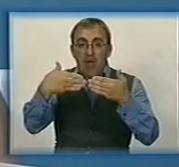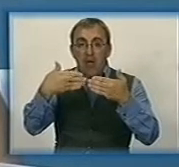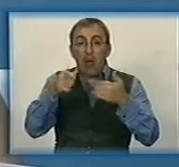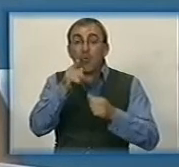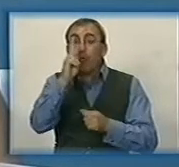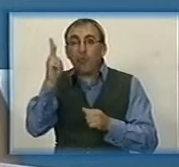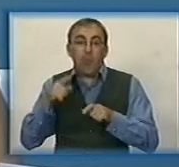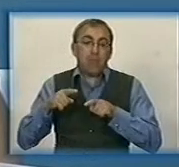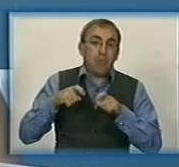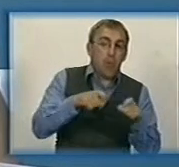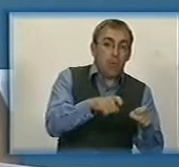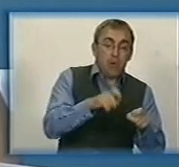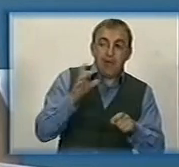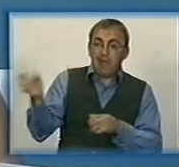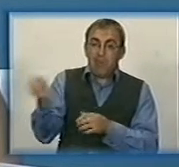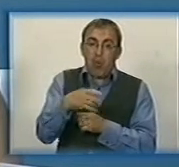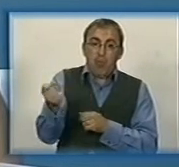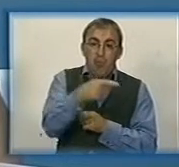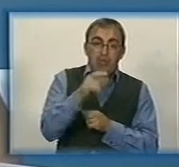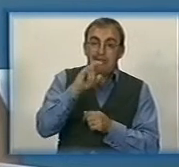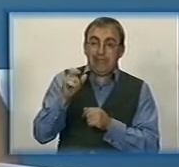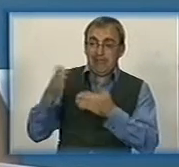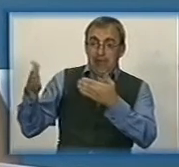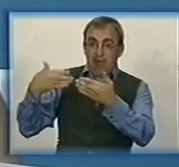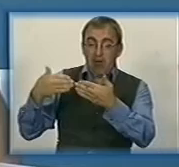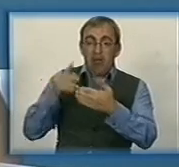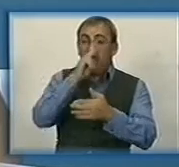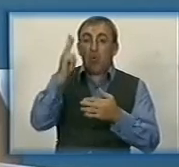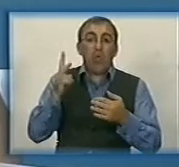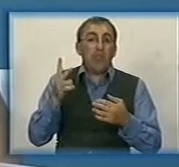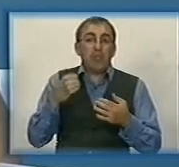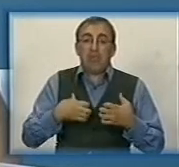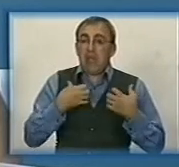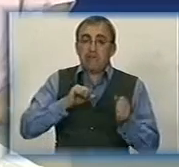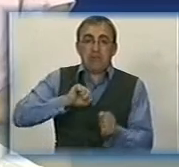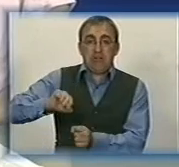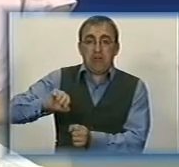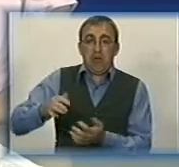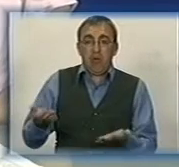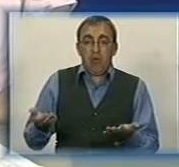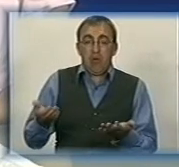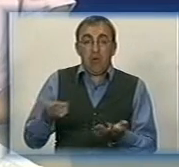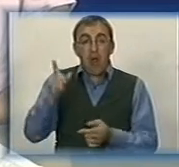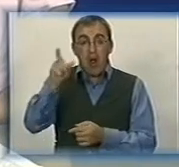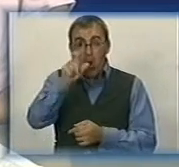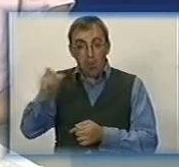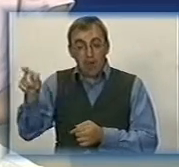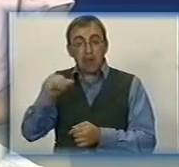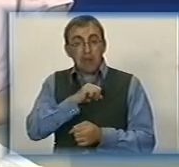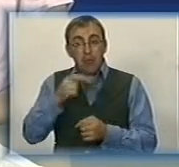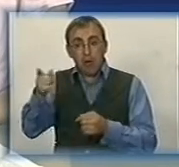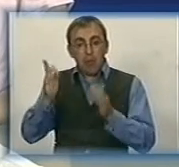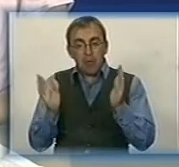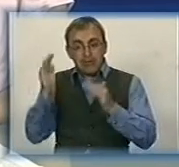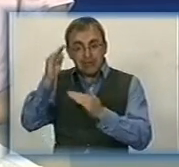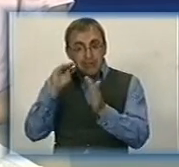кто-то пробежится, их повыбрасывает с двери, конечно, никто не застрахован. И... Тобто, сами абоненты мають подбати про те, щоб їх скриньки були в